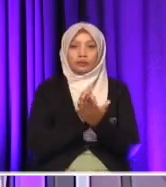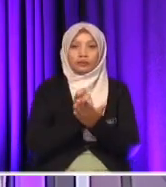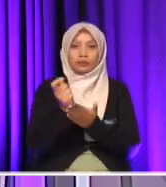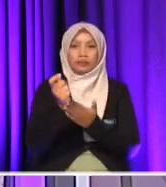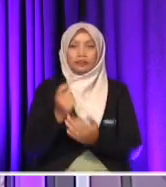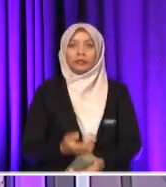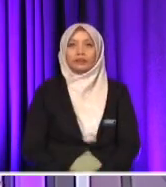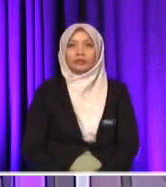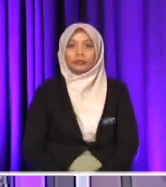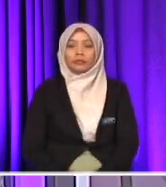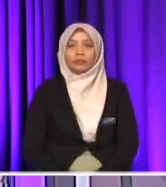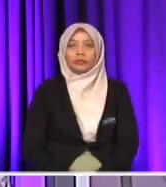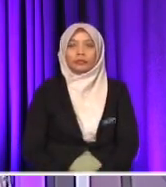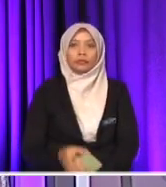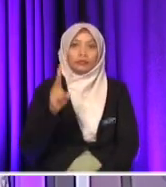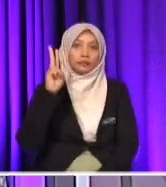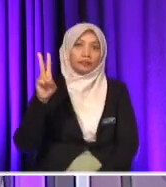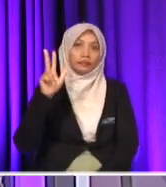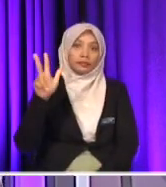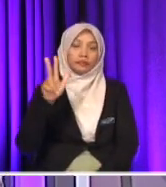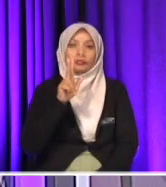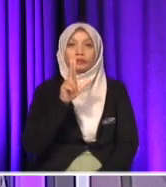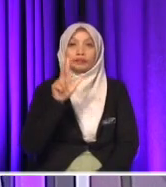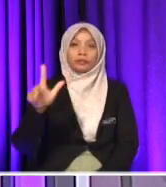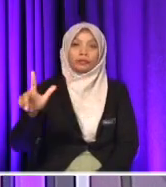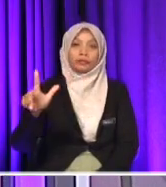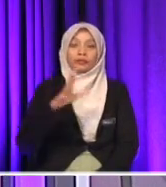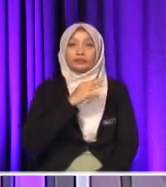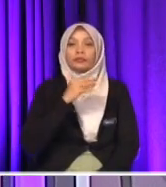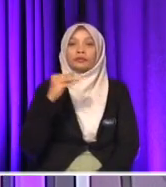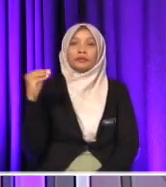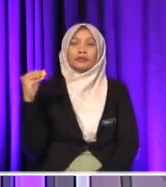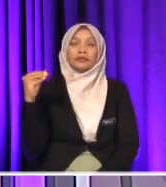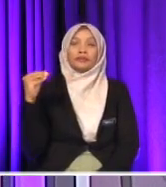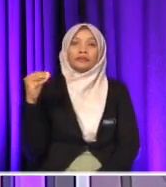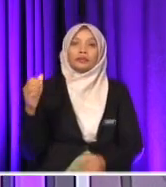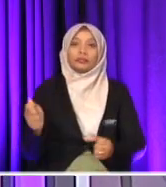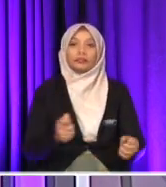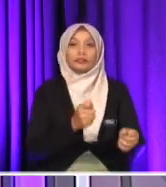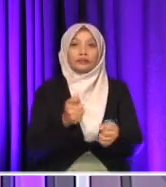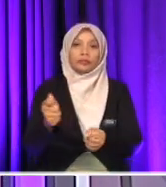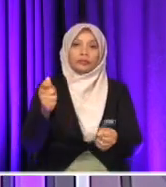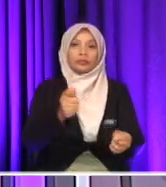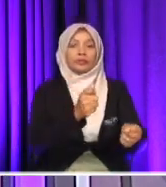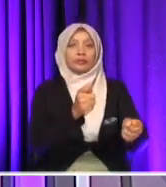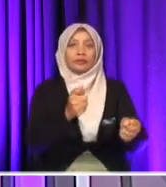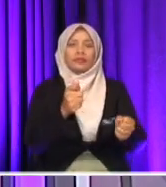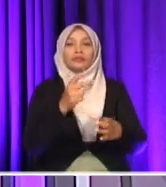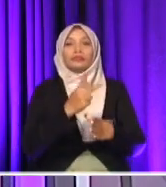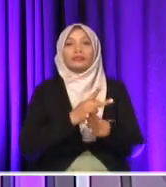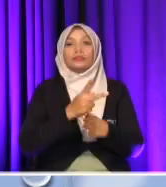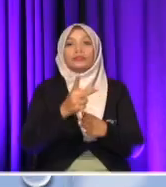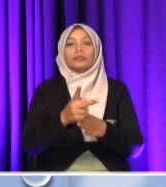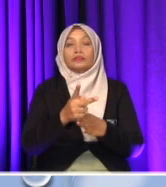kita tadi beza fasa antara voltan dan arus. Yang mana kita ada. Nak ingat siapa dulu, siapa kemudian ni? Kita ingat je perkataan